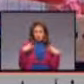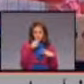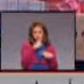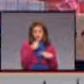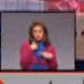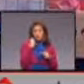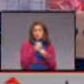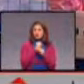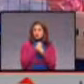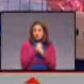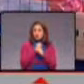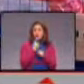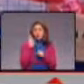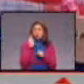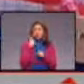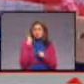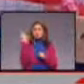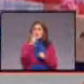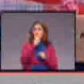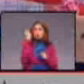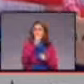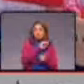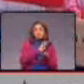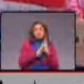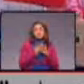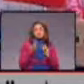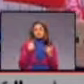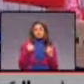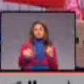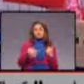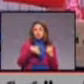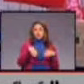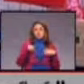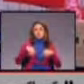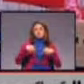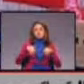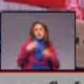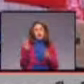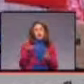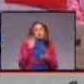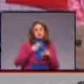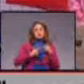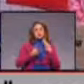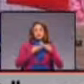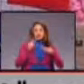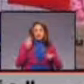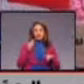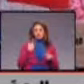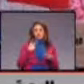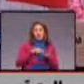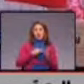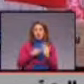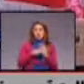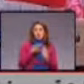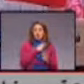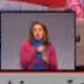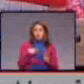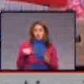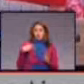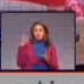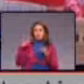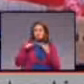بس للاسف ما لقتش اضطريت ان انا ابدا في الشارع ك شغلانه سهله تمام بس بيواجه